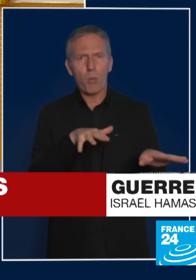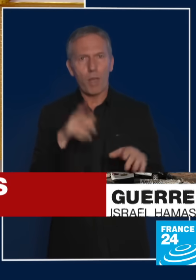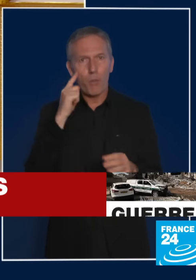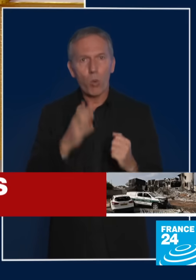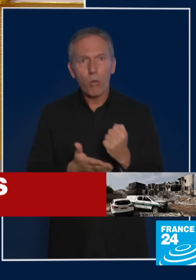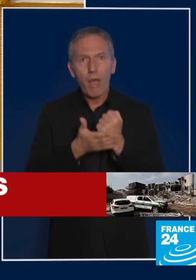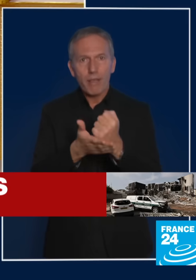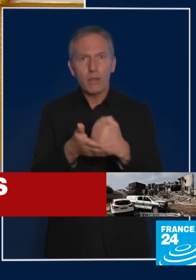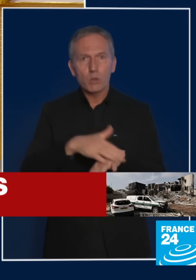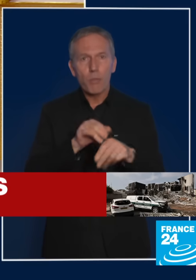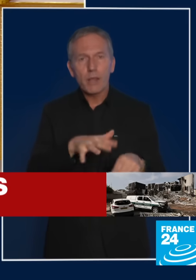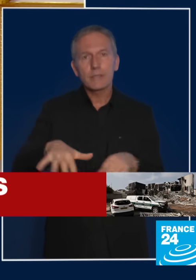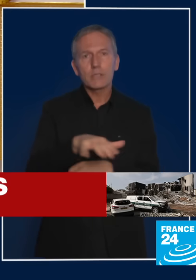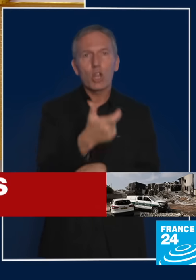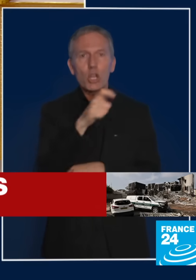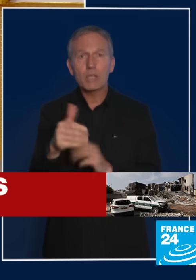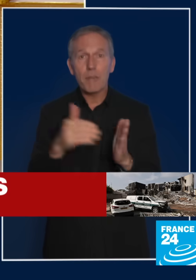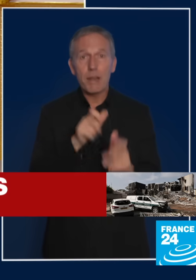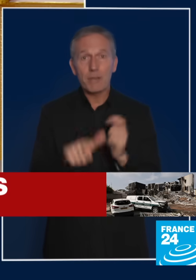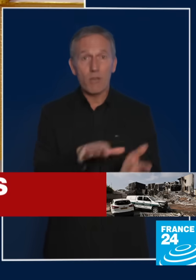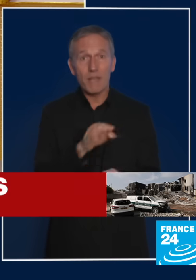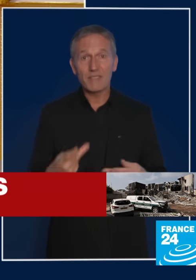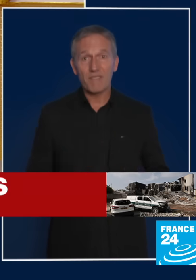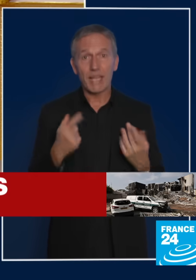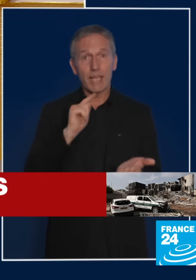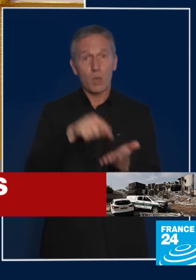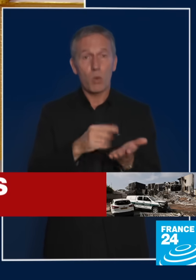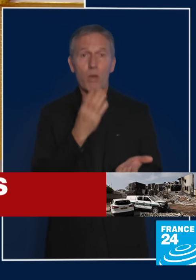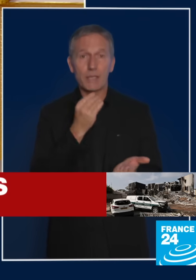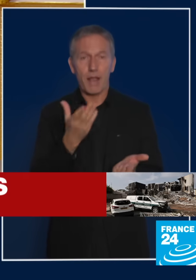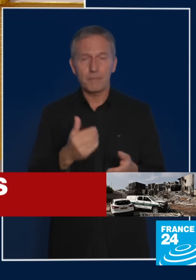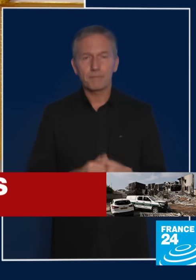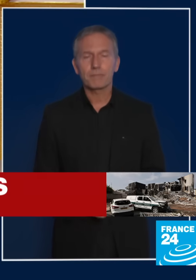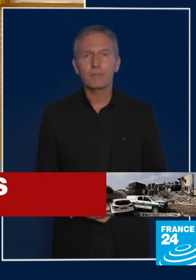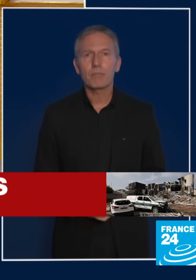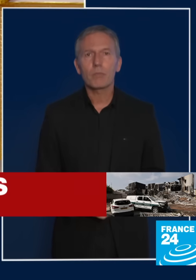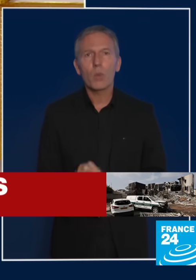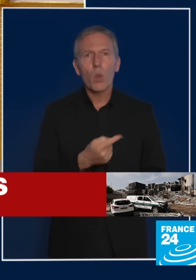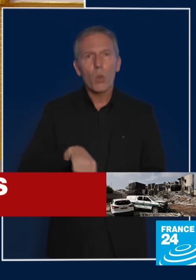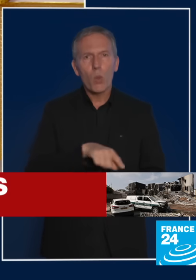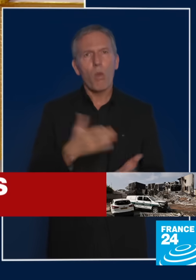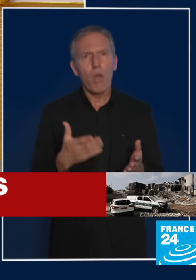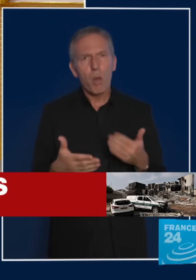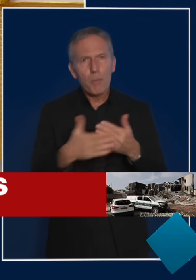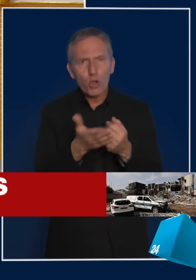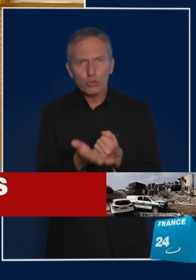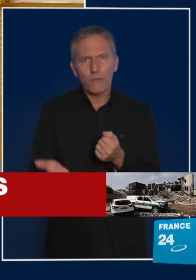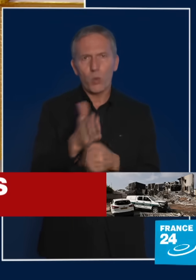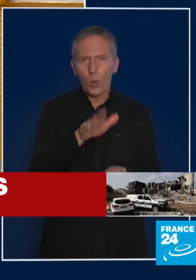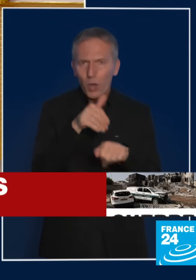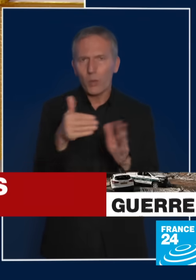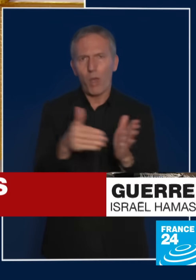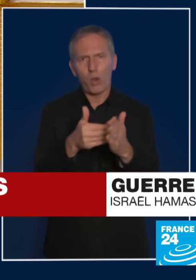place les près de 200000 Français qui vivent aujourd'hui en Israël nous sommes à vos côtés et continuerons